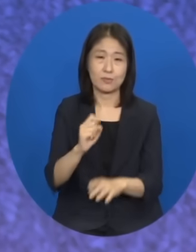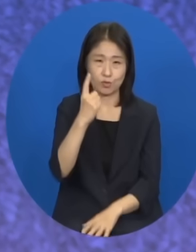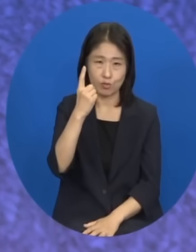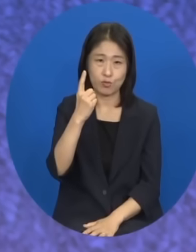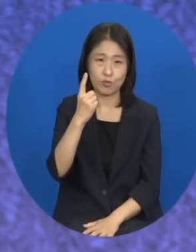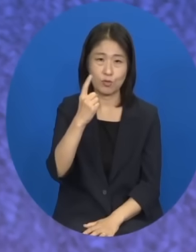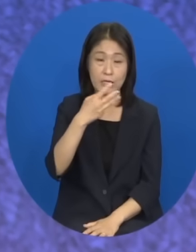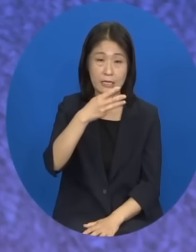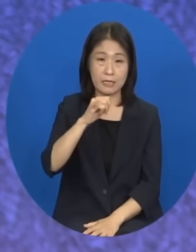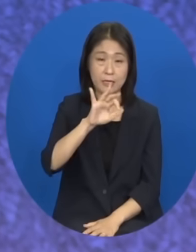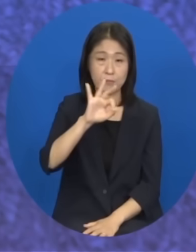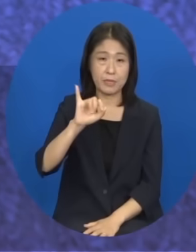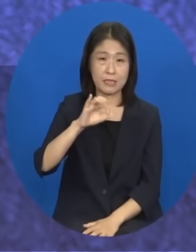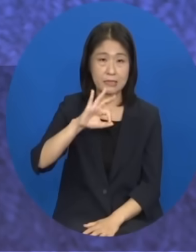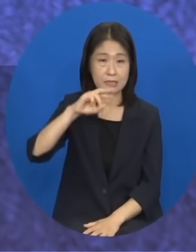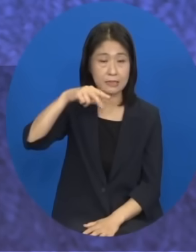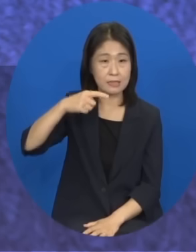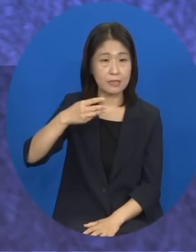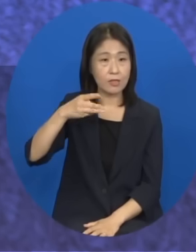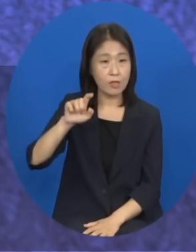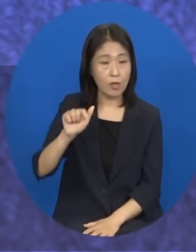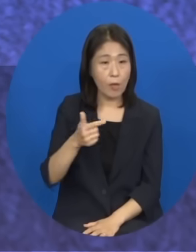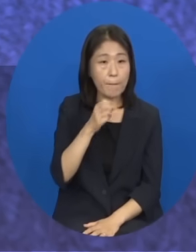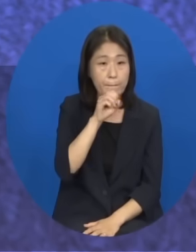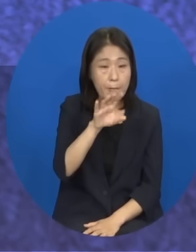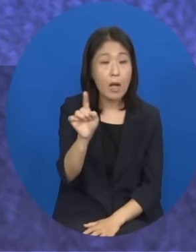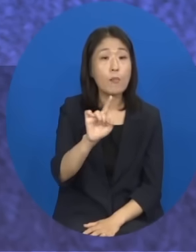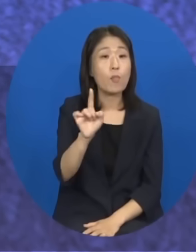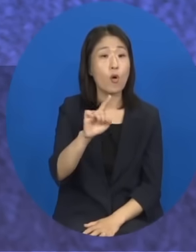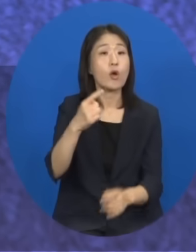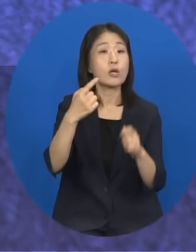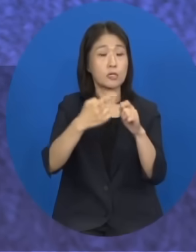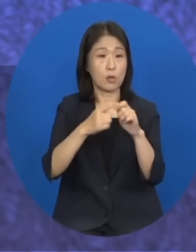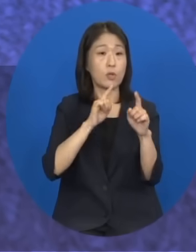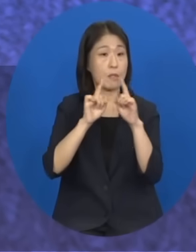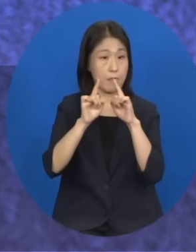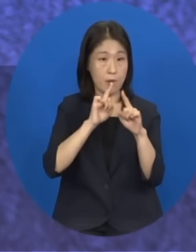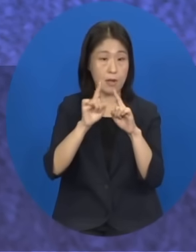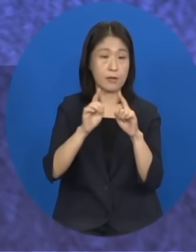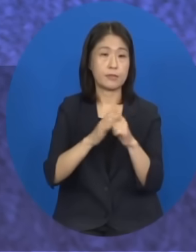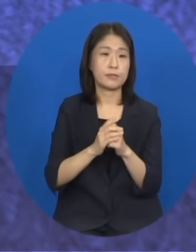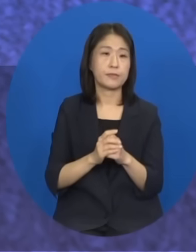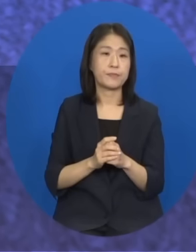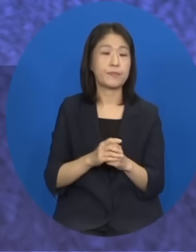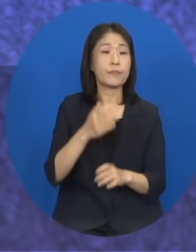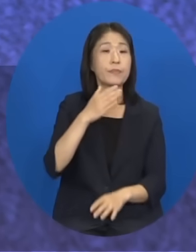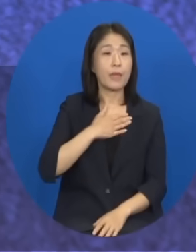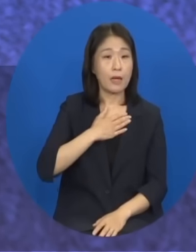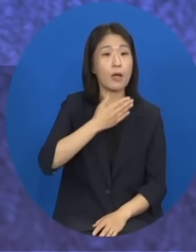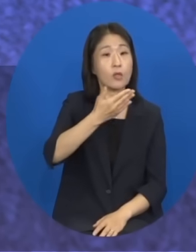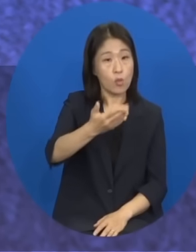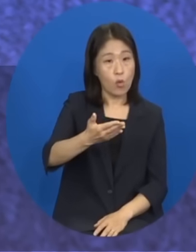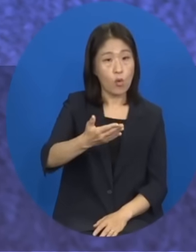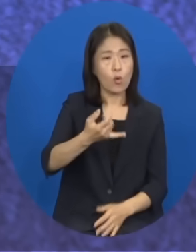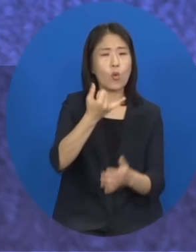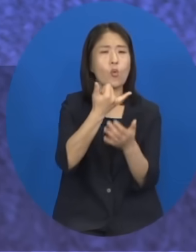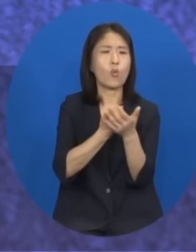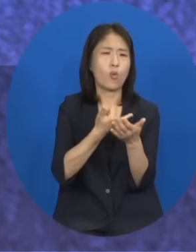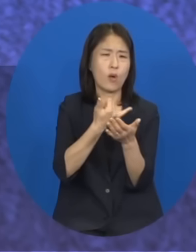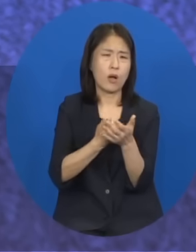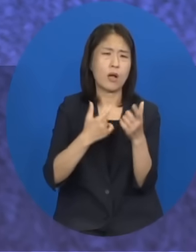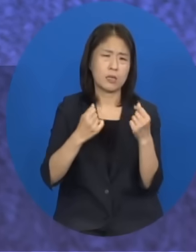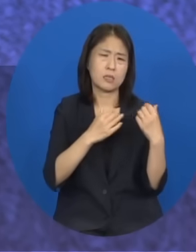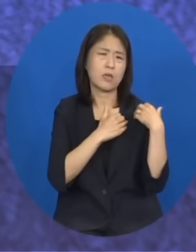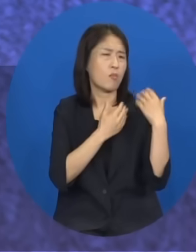리빙스턴이 말하기를 첫 번째 말씀은 요한복음 14장 18절 내가 너희를 고아와